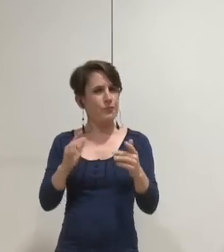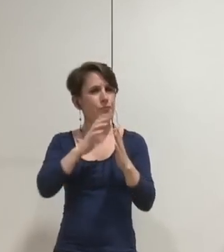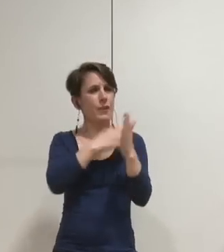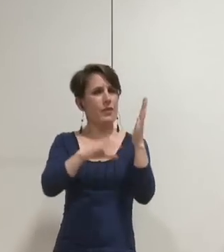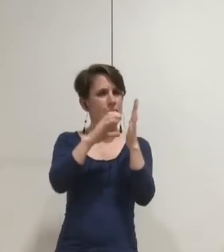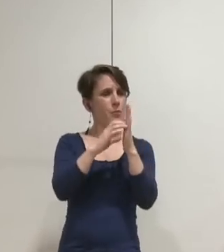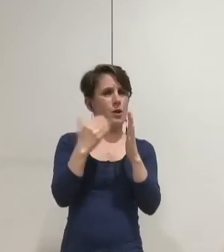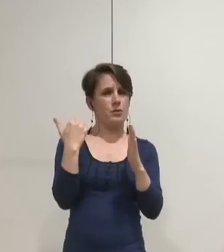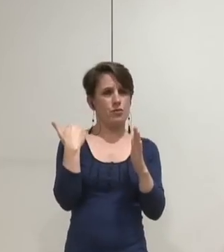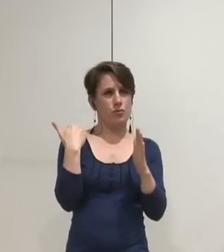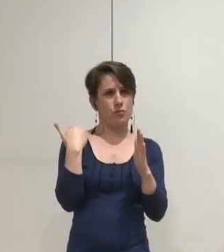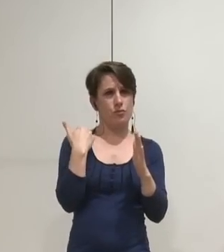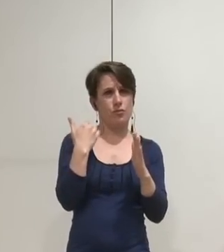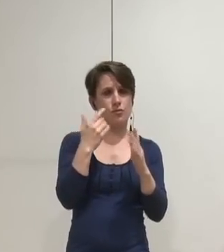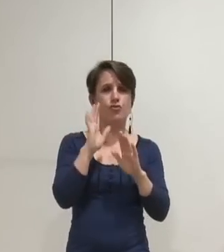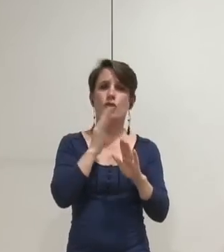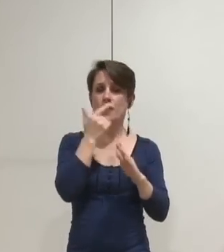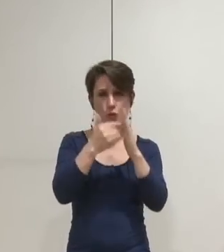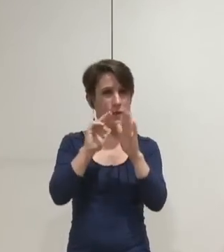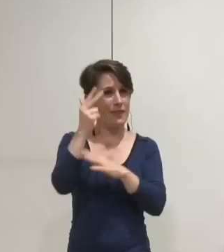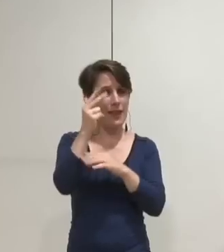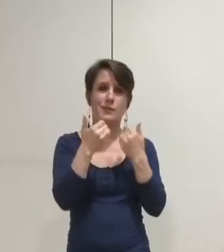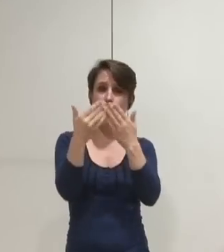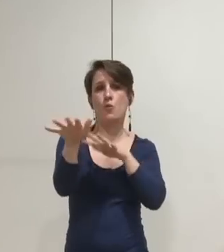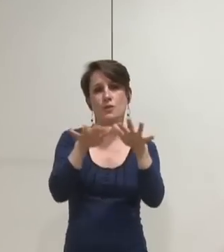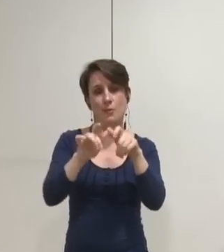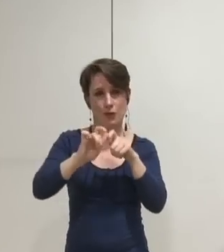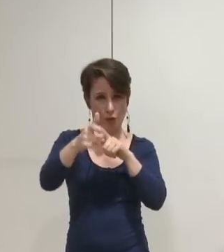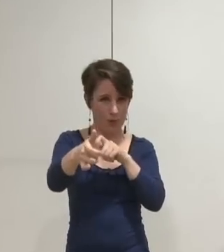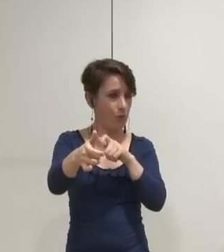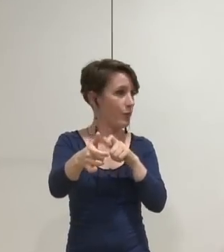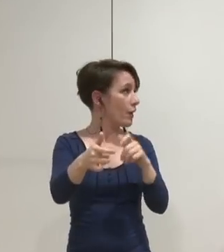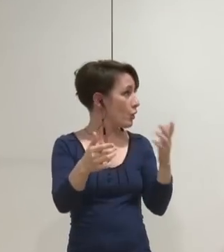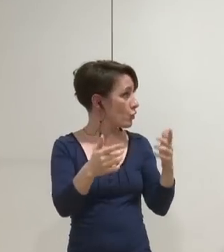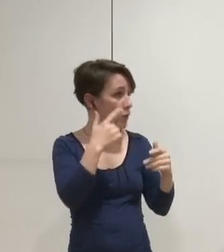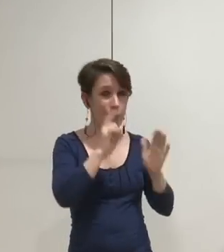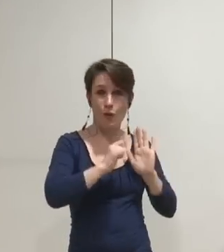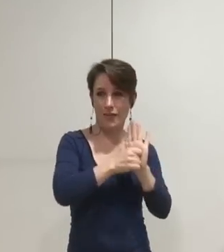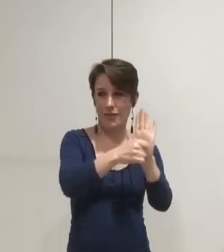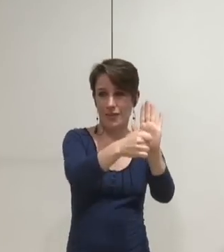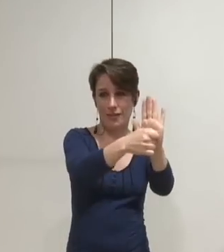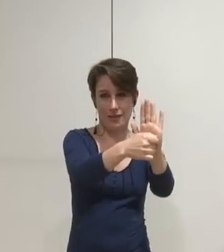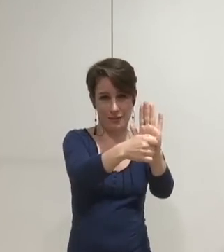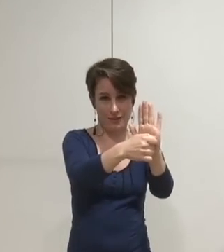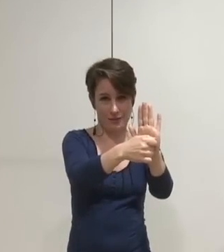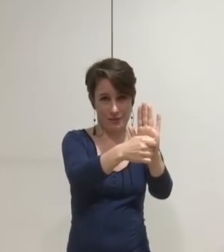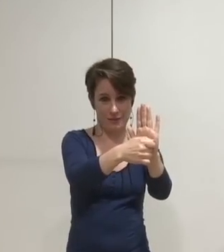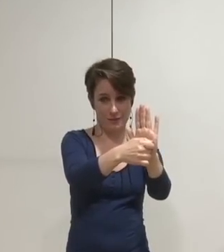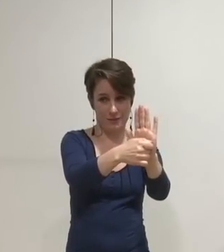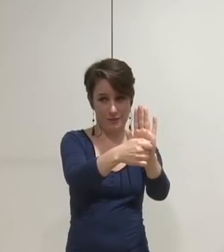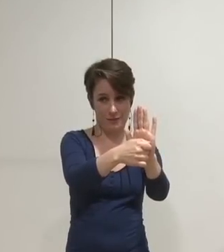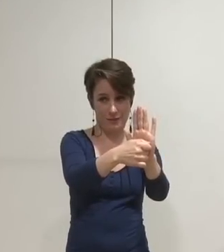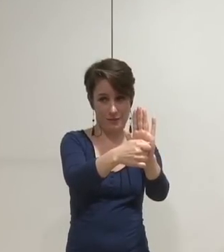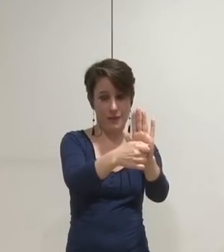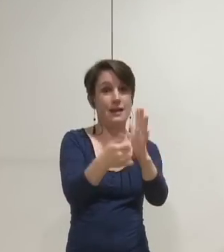janvier 2013 le calendrier c'est celui qui apparaît en avance de phase de la Métro de 6 mois